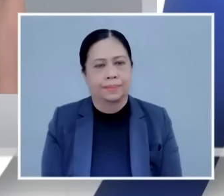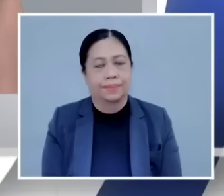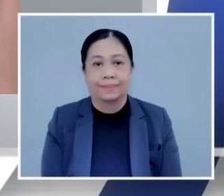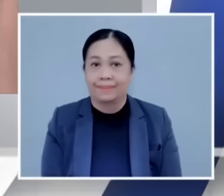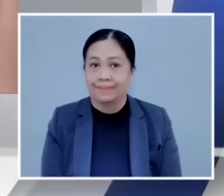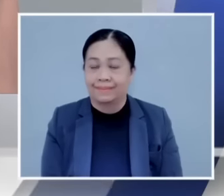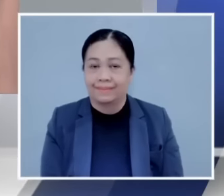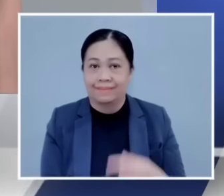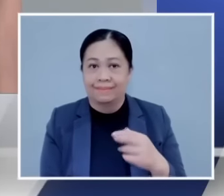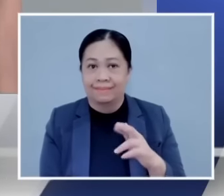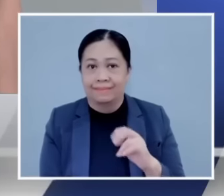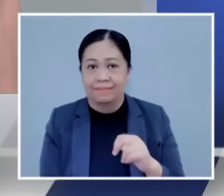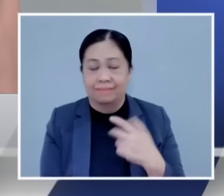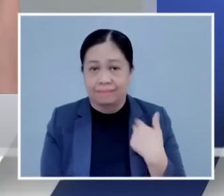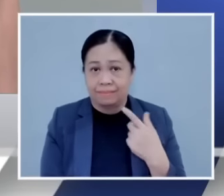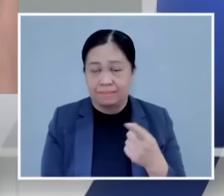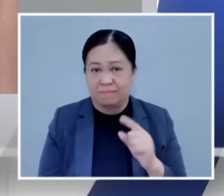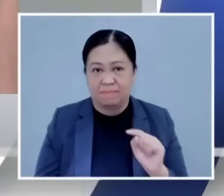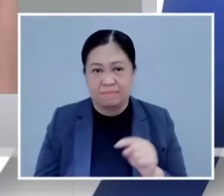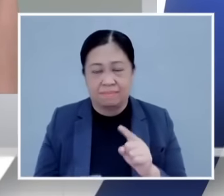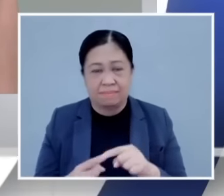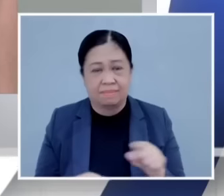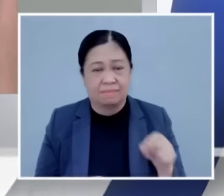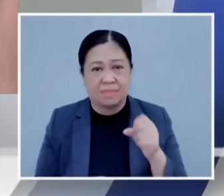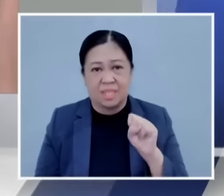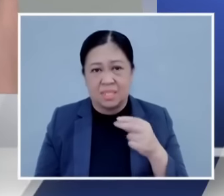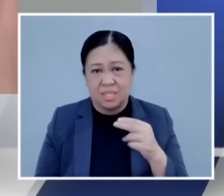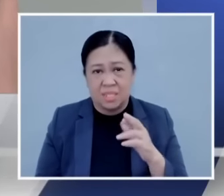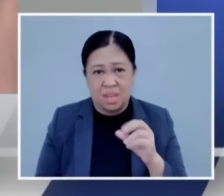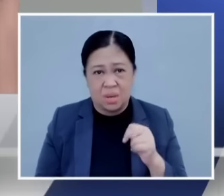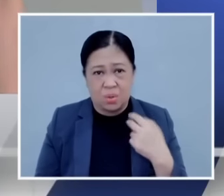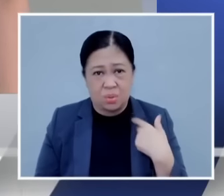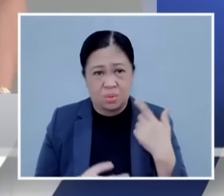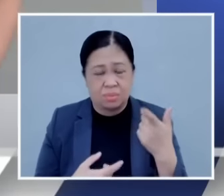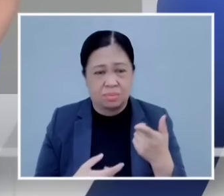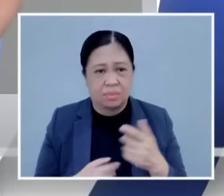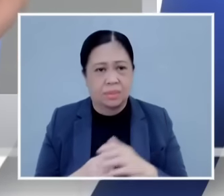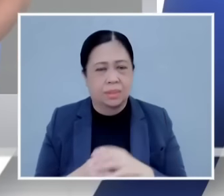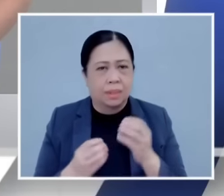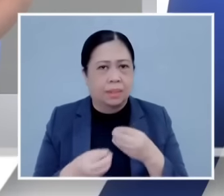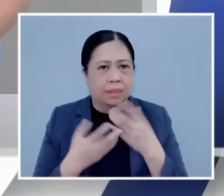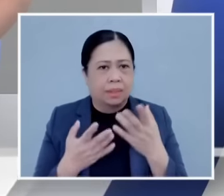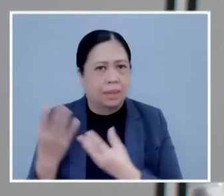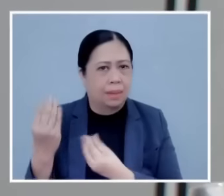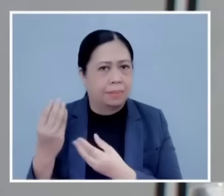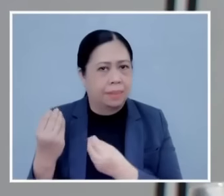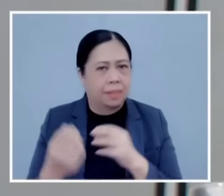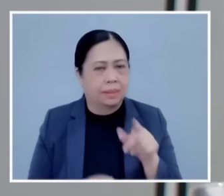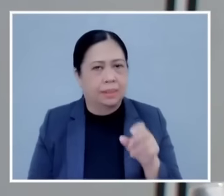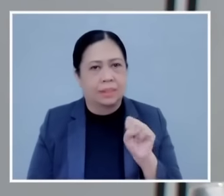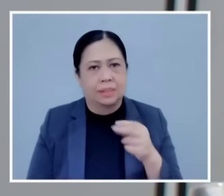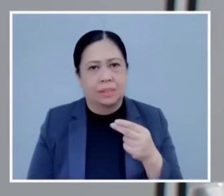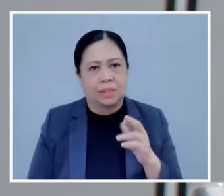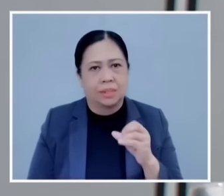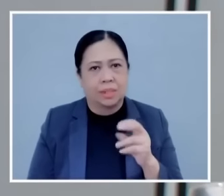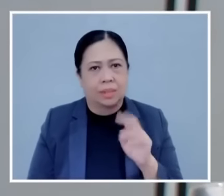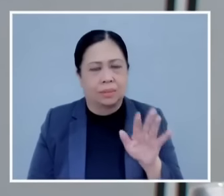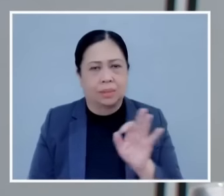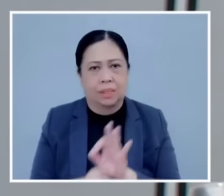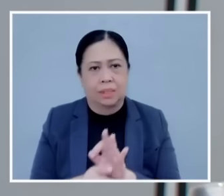Gretchen, may iniinda bang sakit si megastar Sharon Cuneta? Ate B, nagbigay ng update si megastar Sharon Cuneta sa kanyang